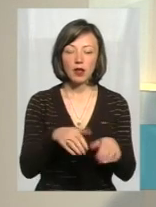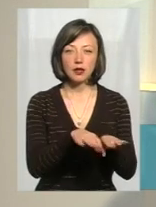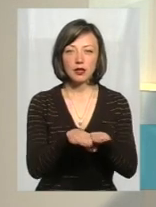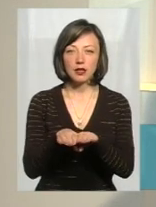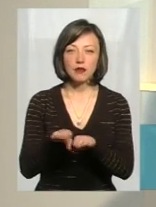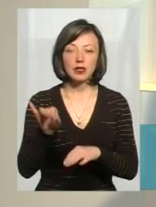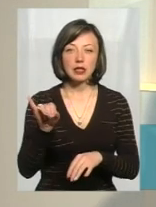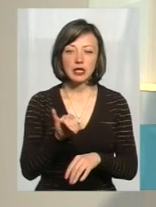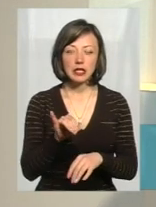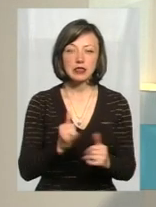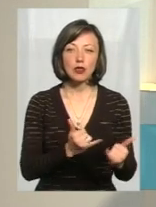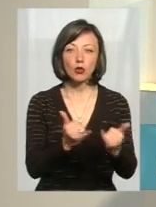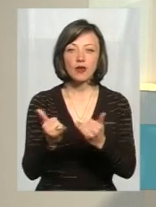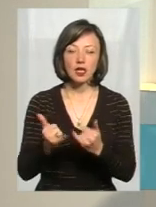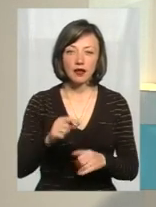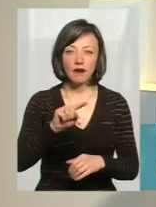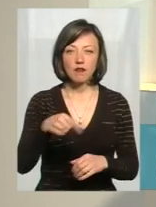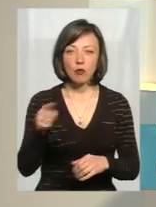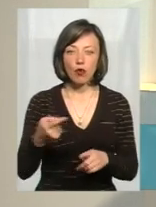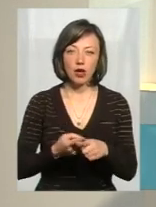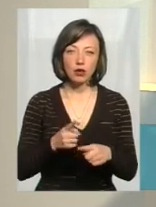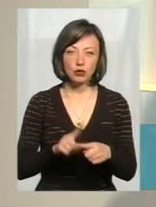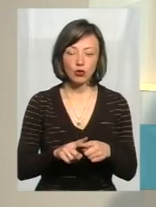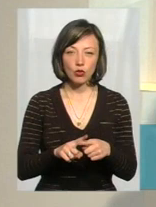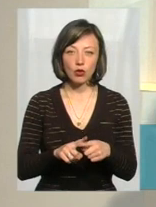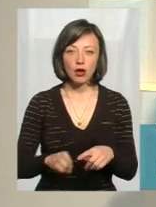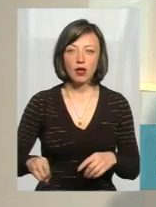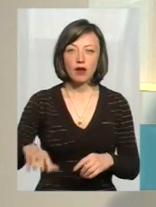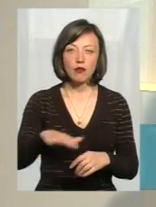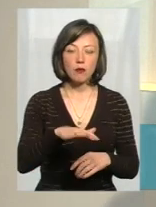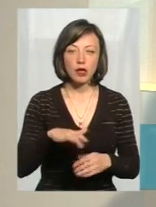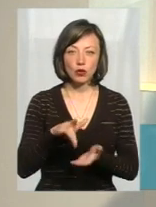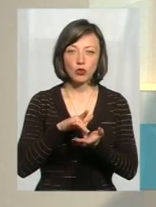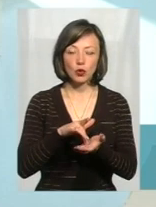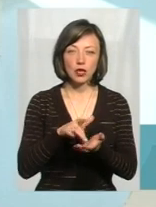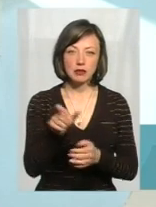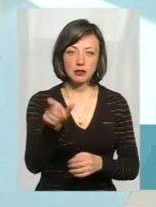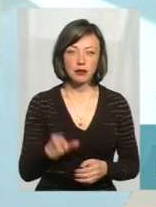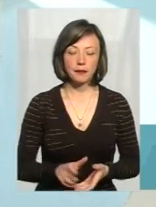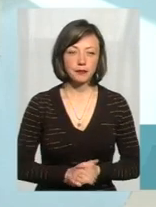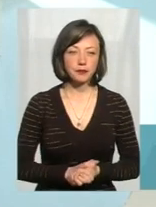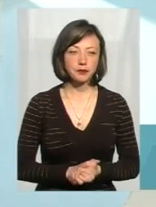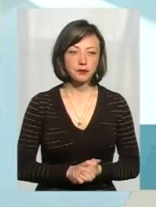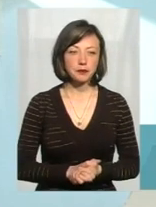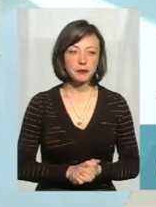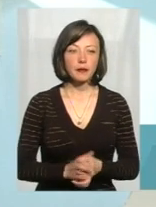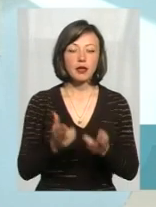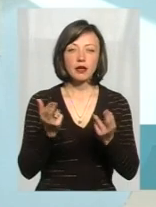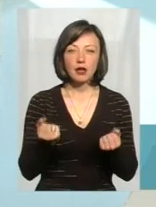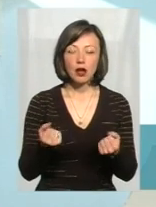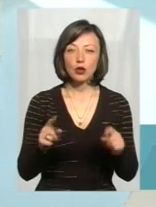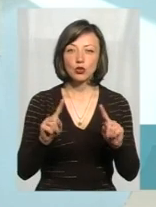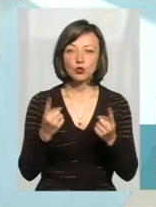і задовільнити вимоги оцього насправді європейського туриста, який він має. Так, дуже